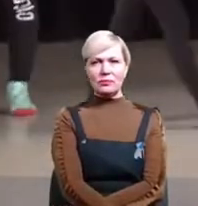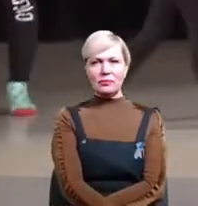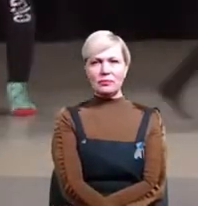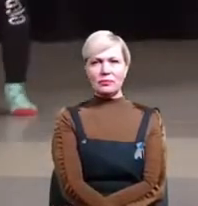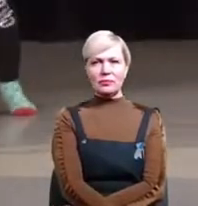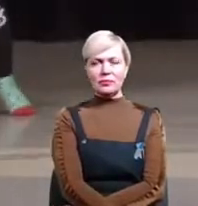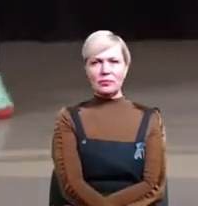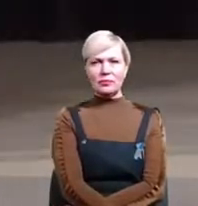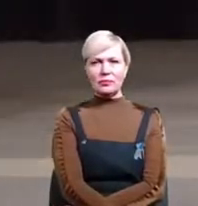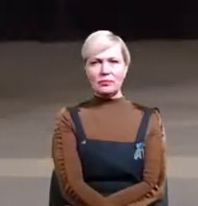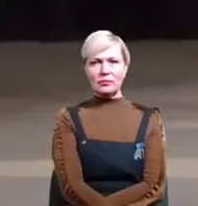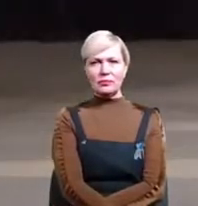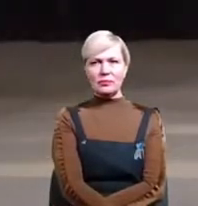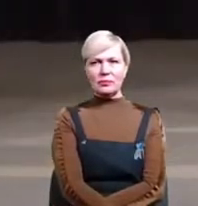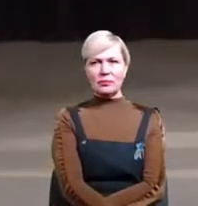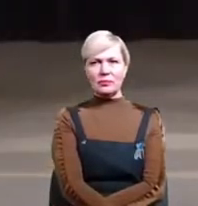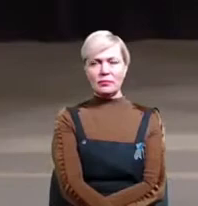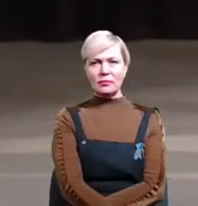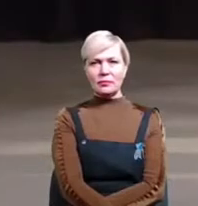Хорошо, хорошо.